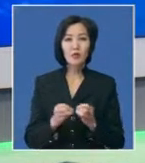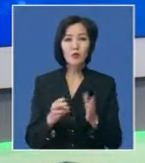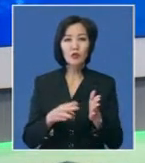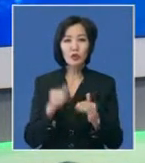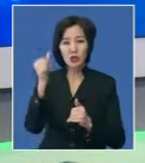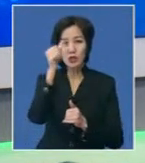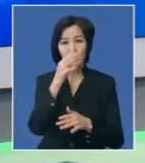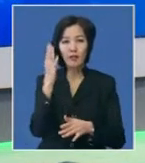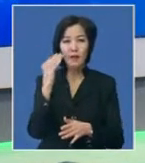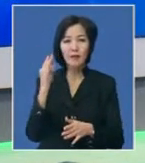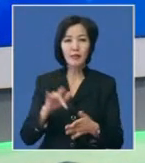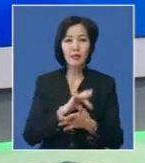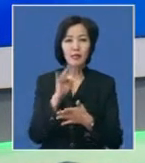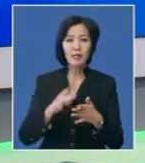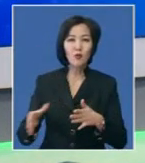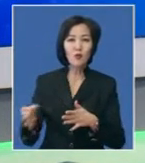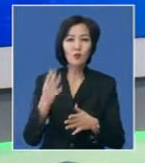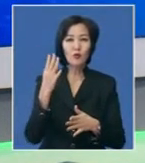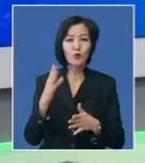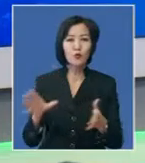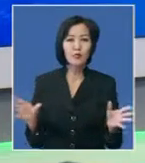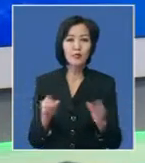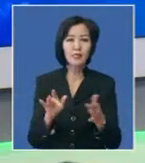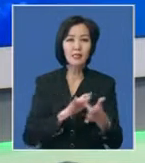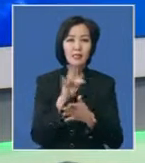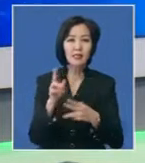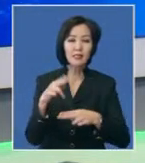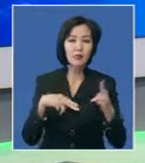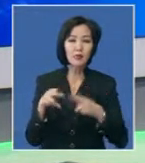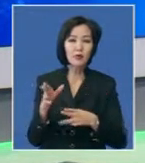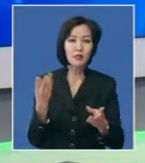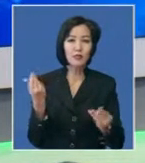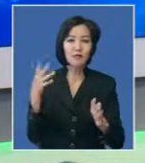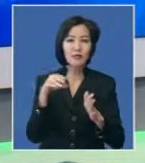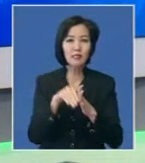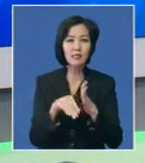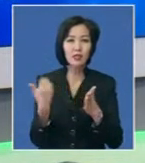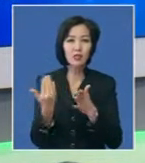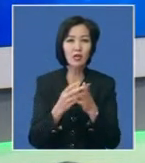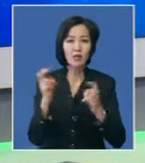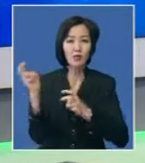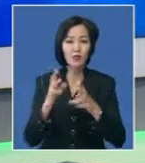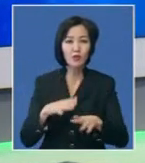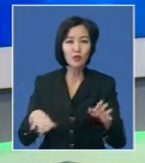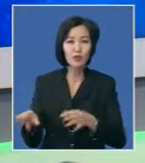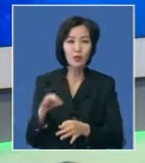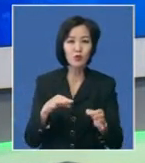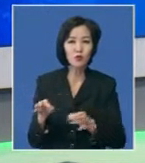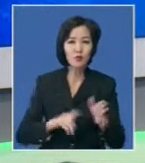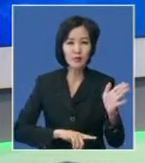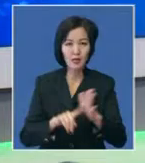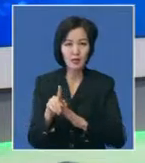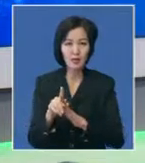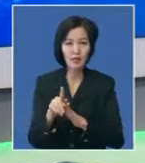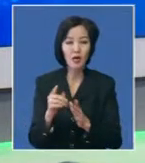2017 жылы Алматы шахарының облысымыздағы 4 серіктес қаласының құрылысы мен инвестициялық және жаңа өндірістік аймақтар жобасы қолға